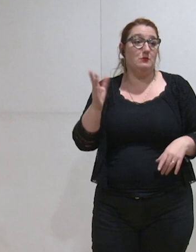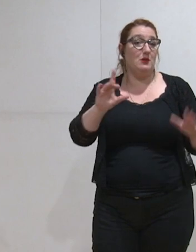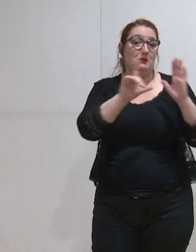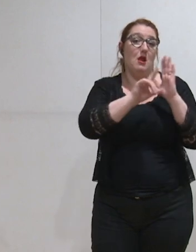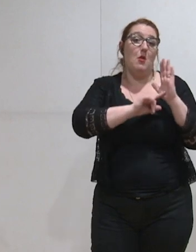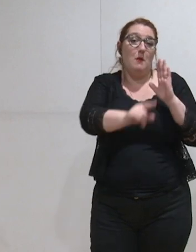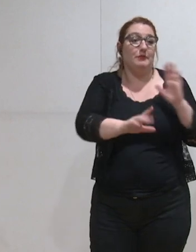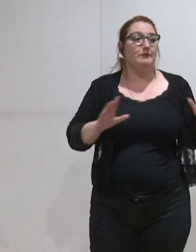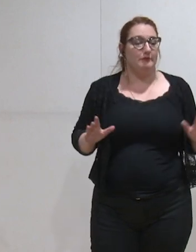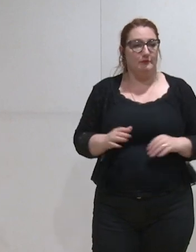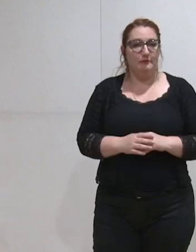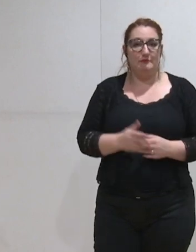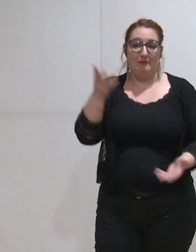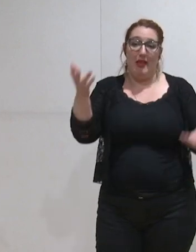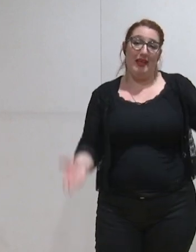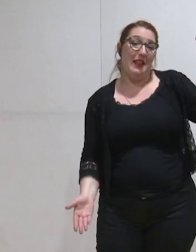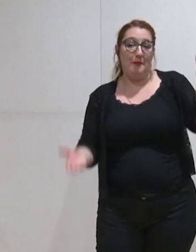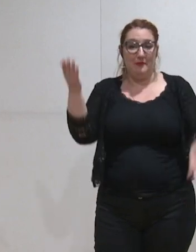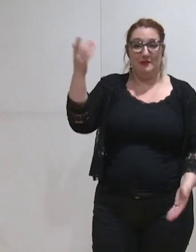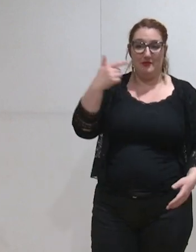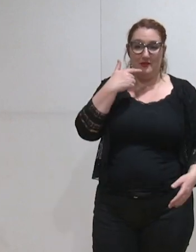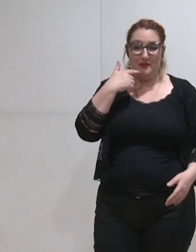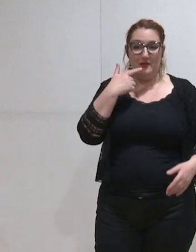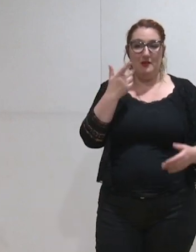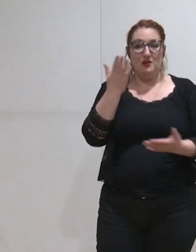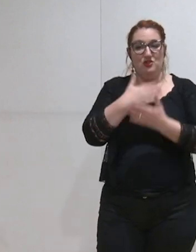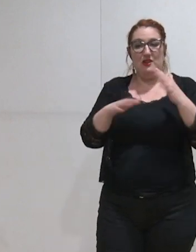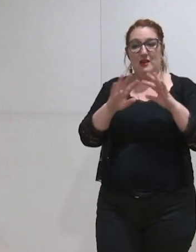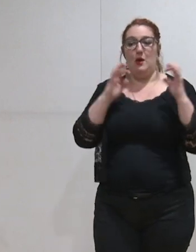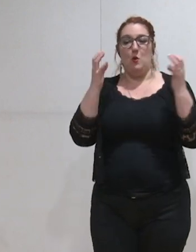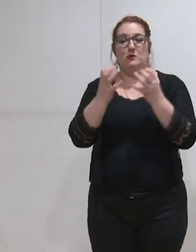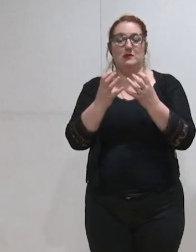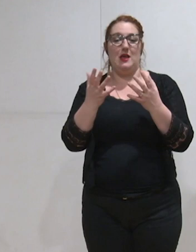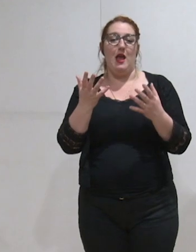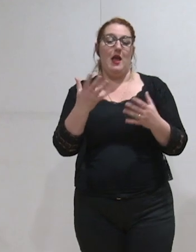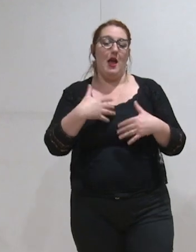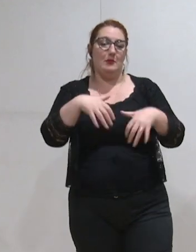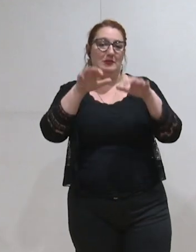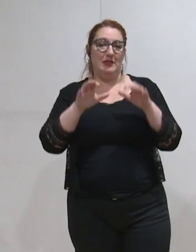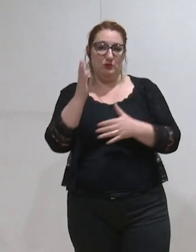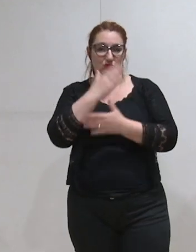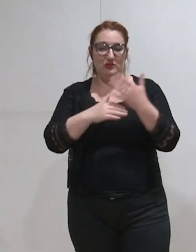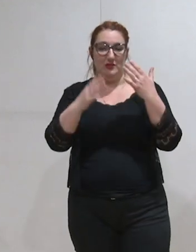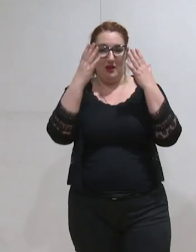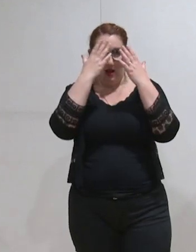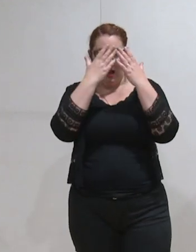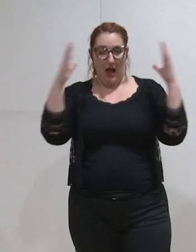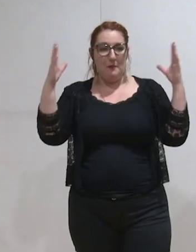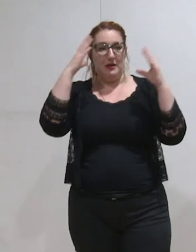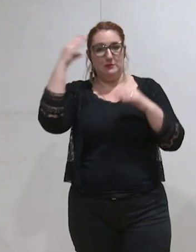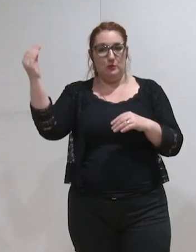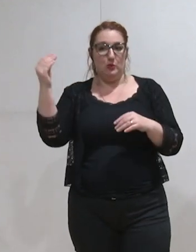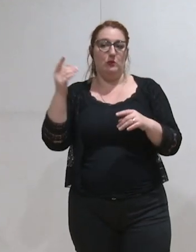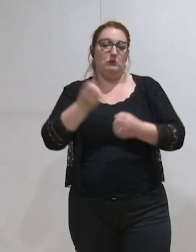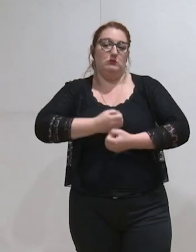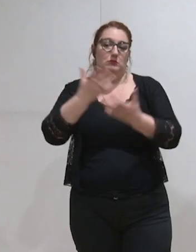légale et donc il y a un espace de discussion au conseil d'administration d'alpexo et au sein du conseil municipal des administrateurs qui